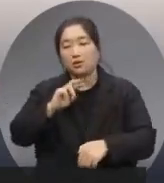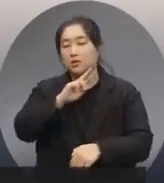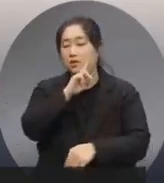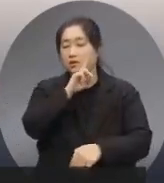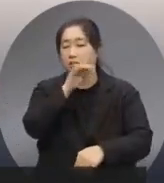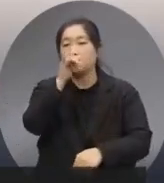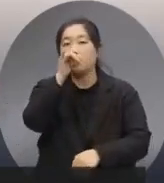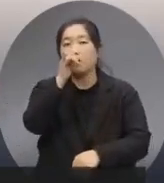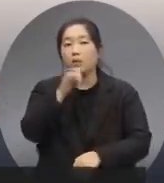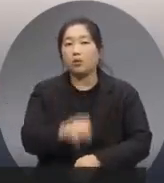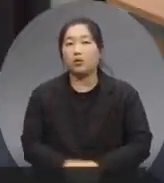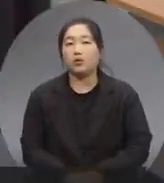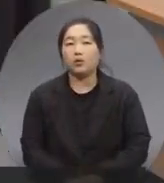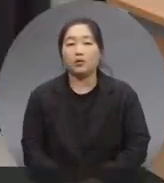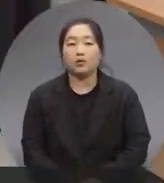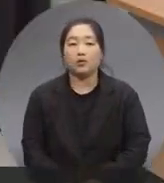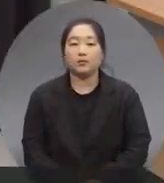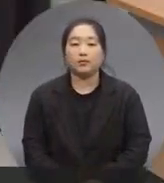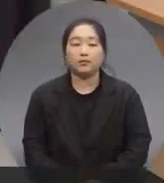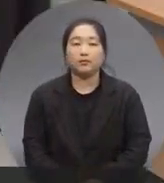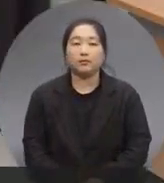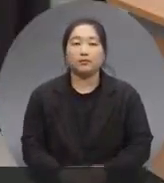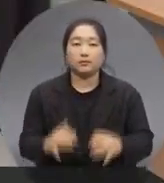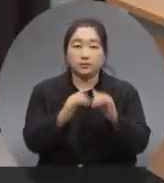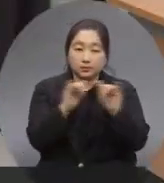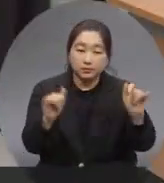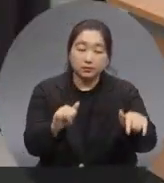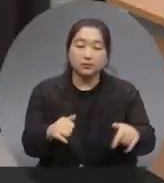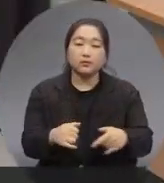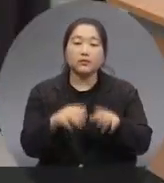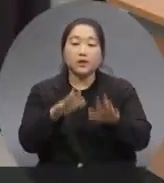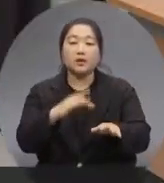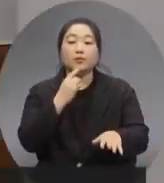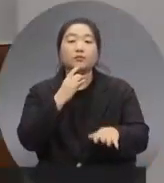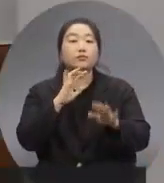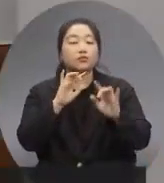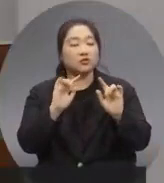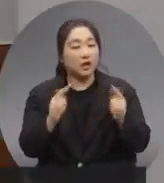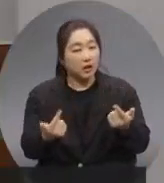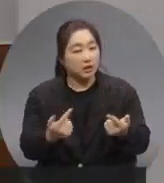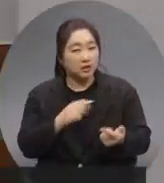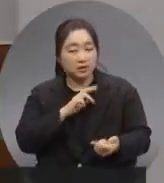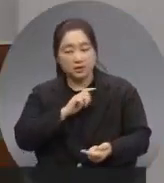아닌가라는 의혹을 가지고 있습니다 주민들은 비단 2번뿐